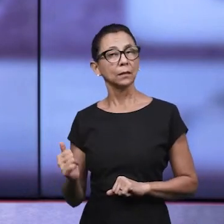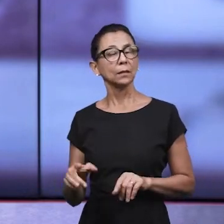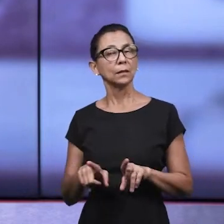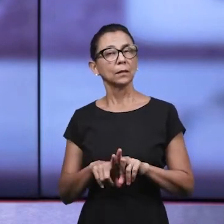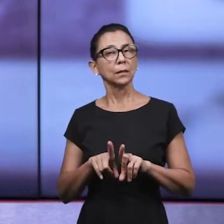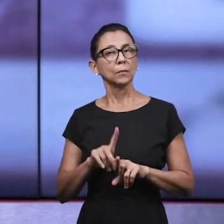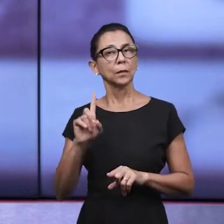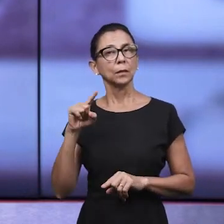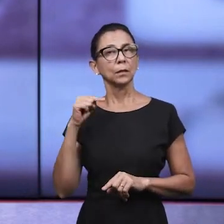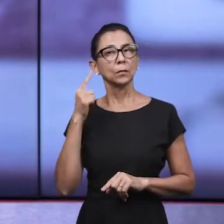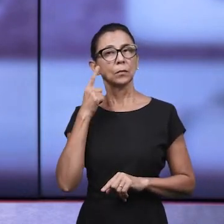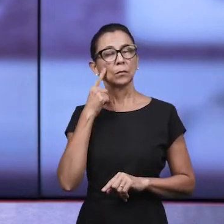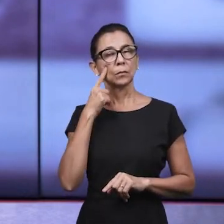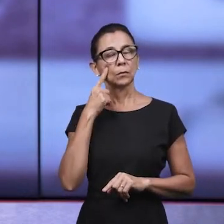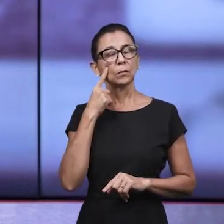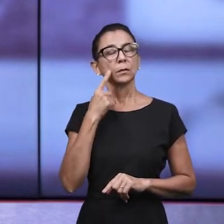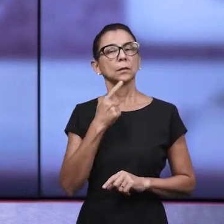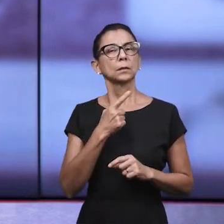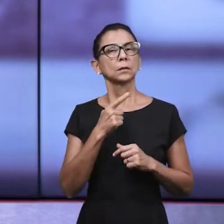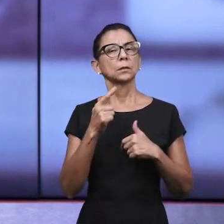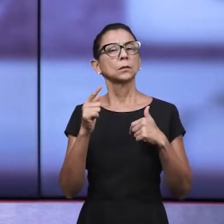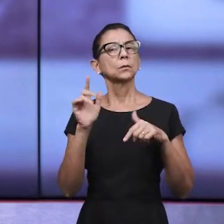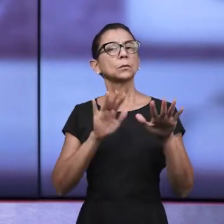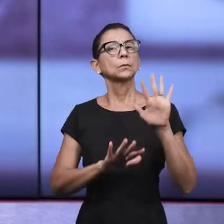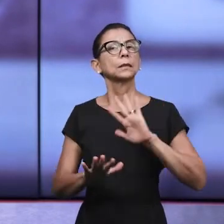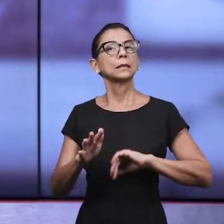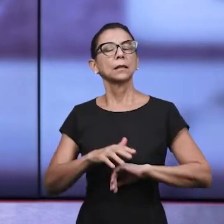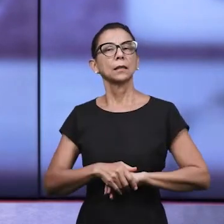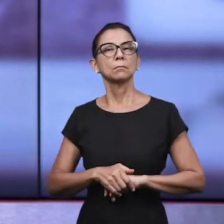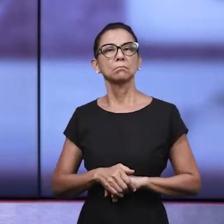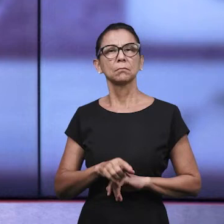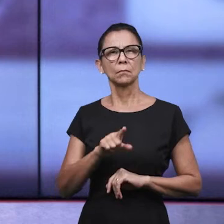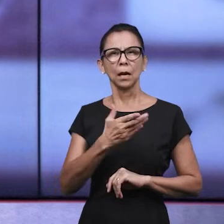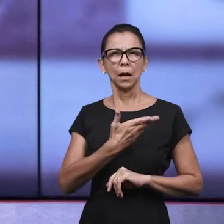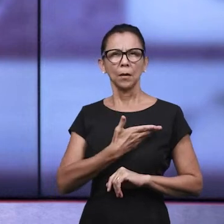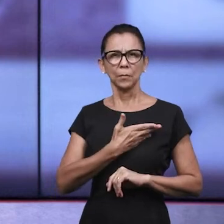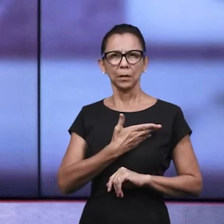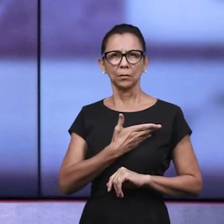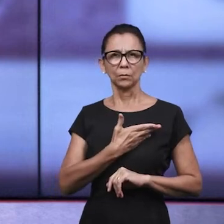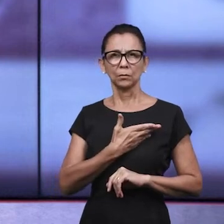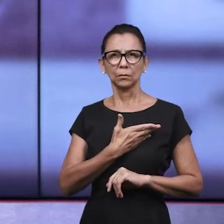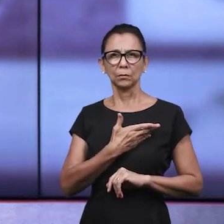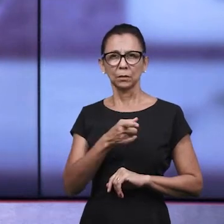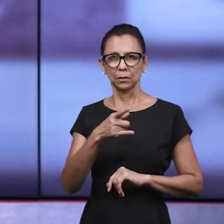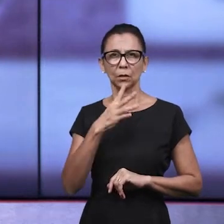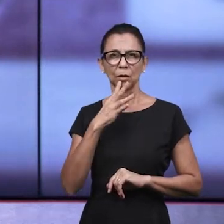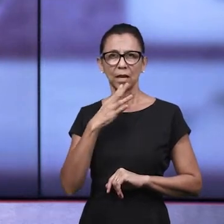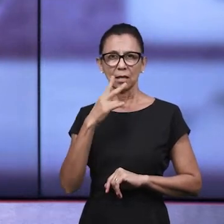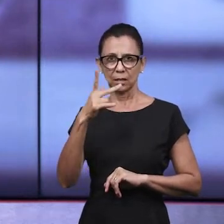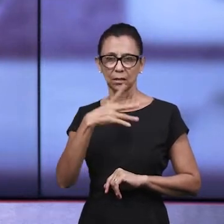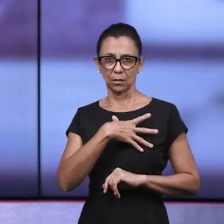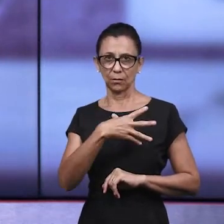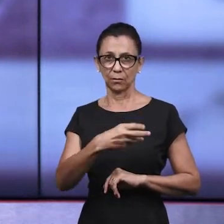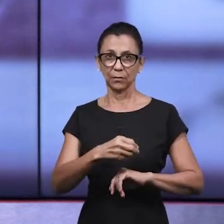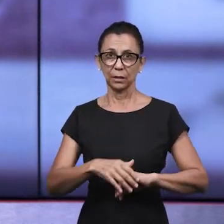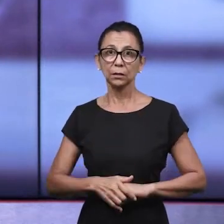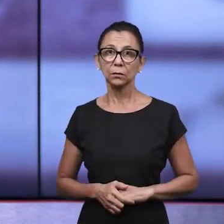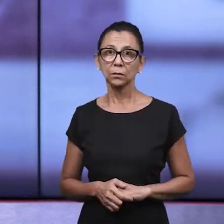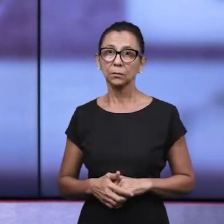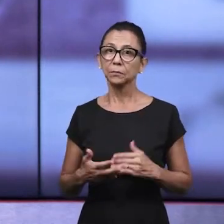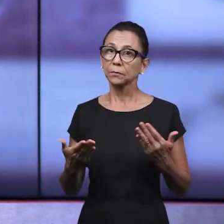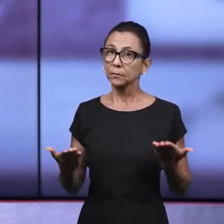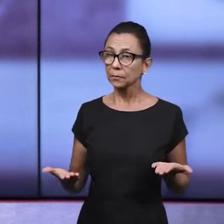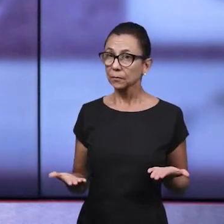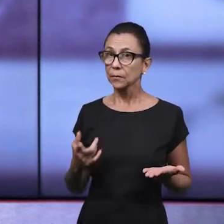cela, il faut faire attention. Qui sont les amis de nos enfants? Spécialement, nous entendons beaucoup des adolescents et